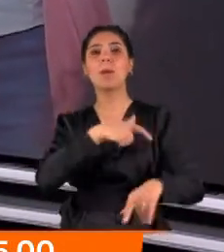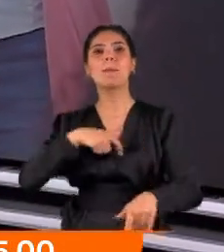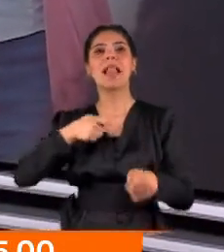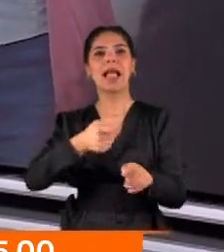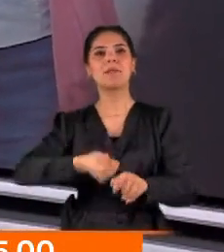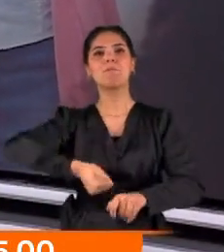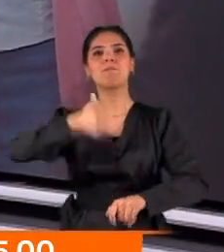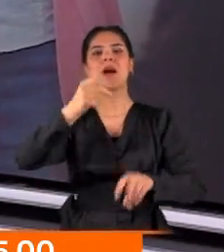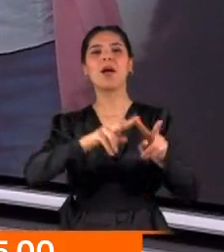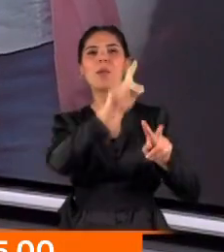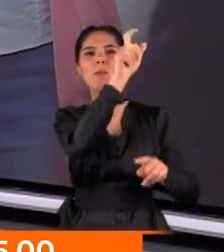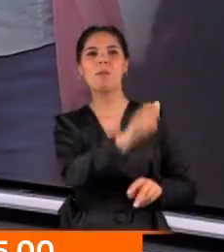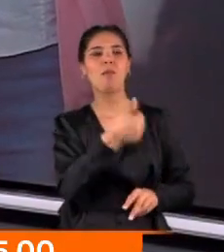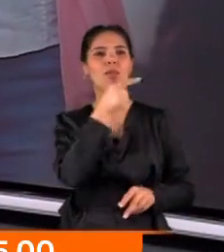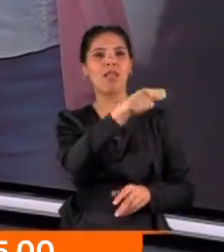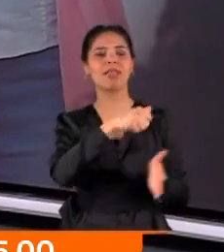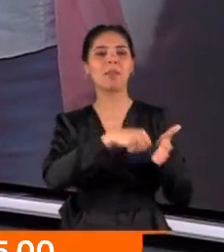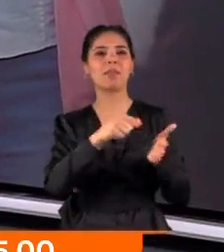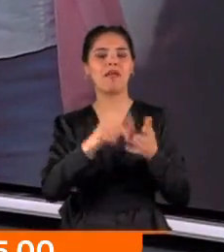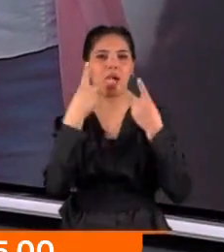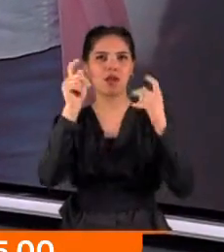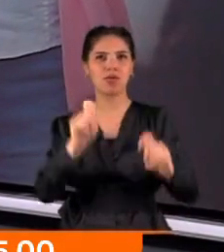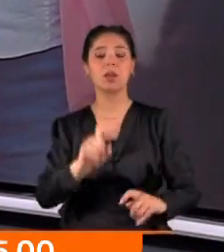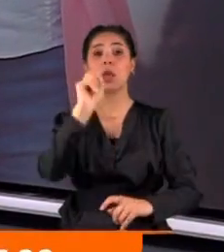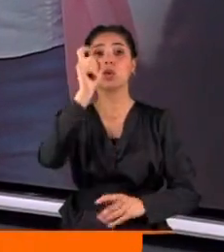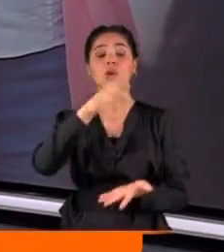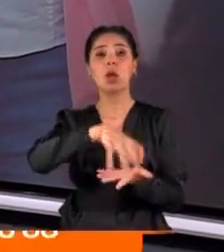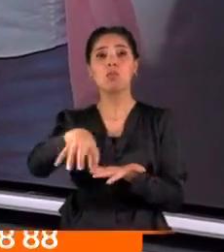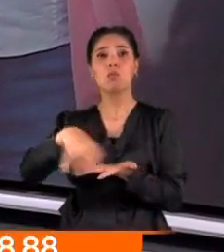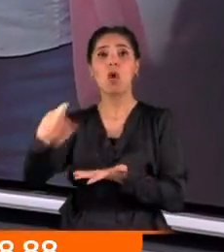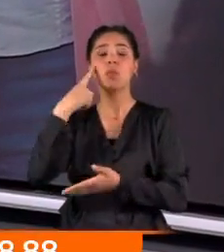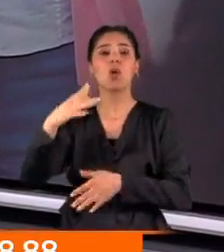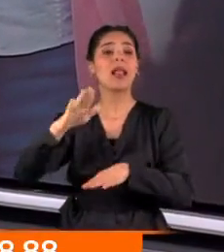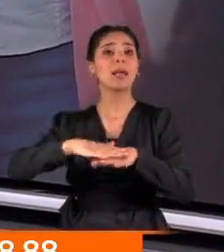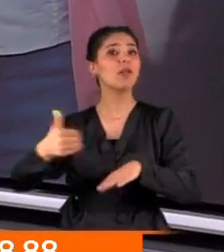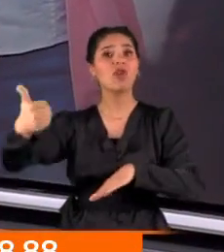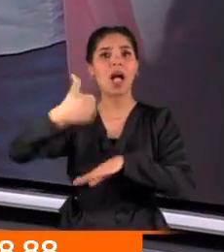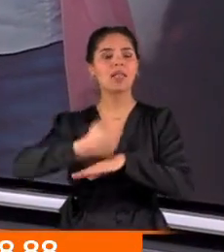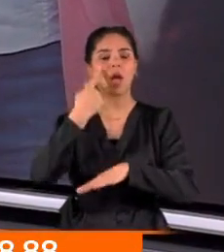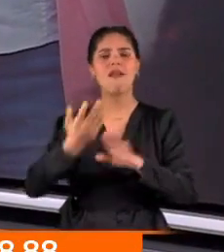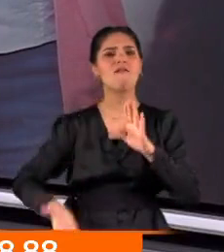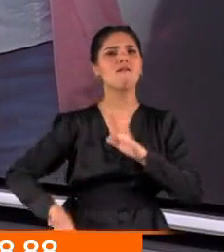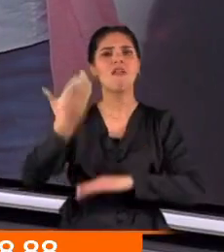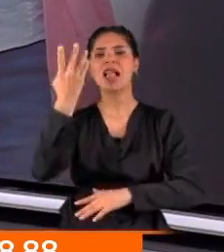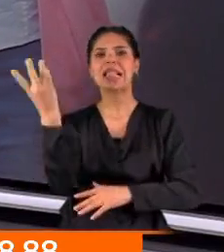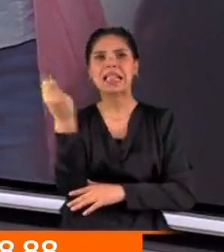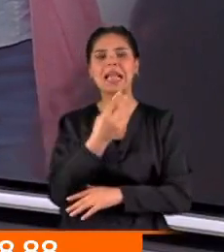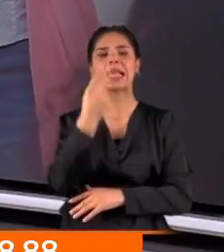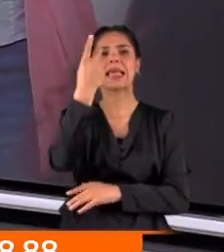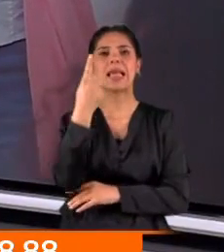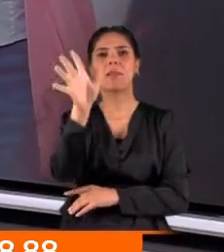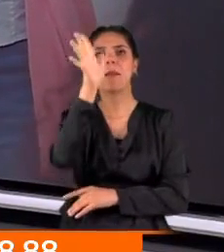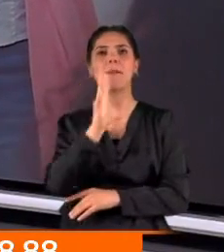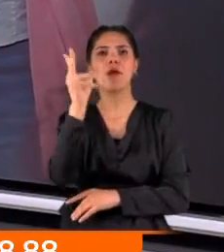Eğitim Bakanı Mahmut Özer atama takvimini açıkladı. 99 branşta yapılacak olan atamalarda en çok kontenjan